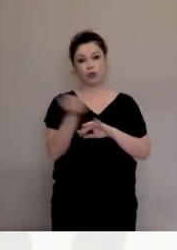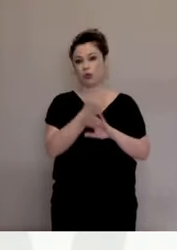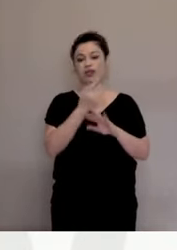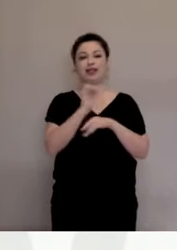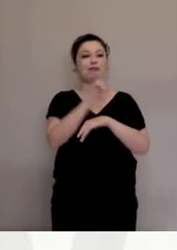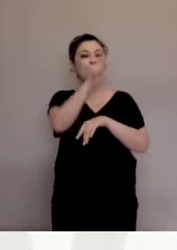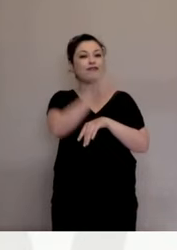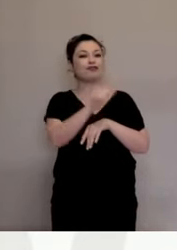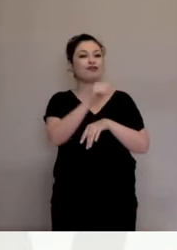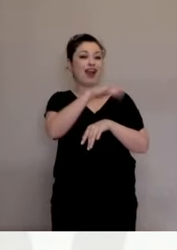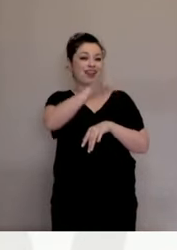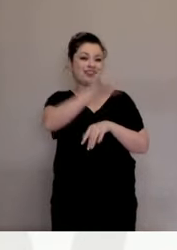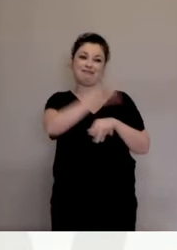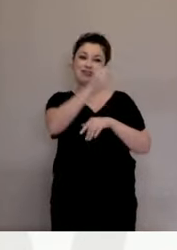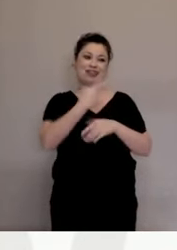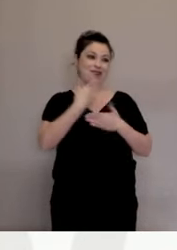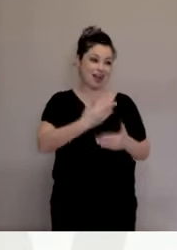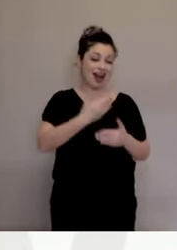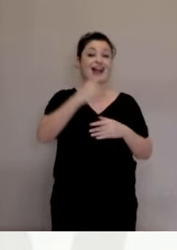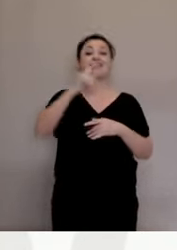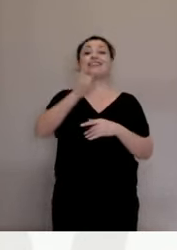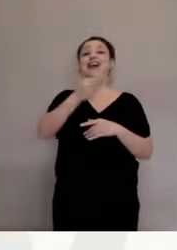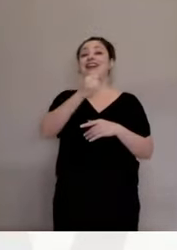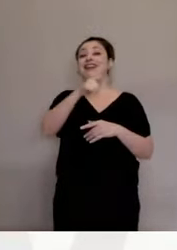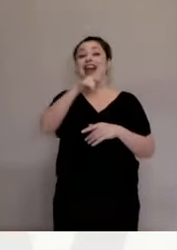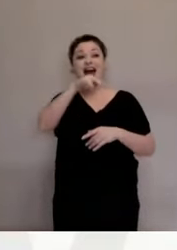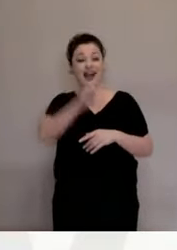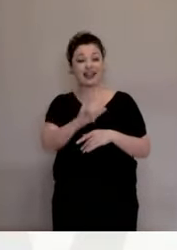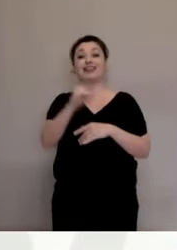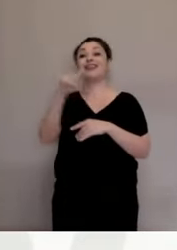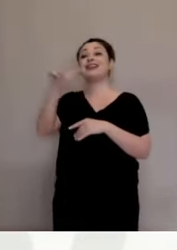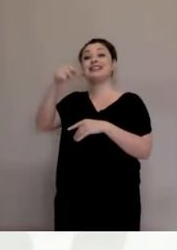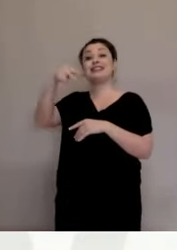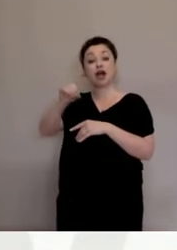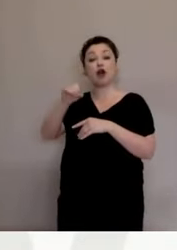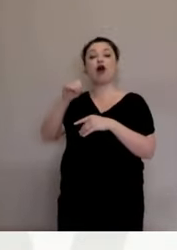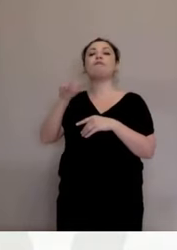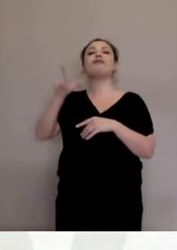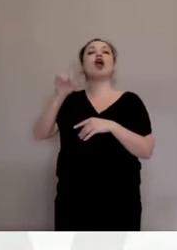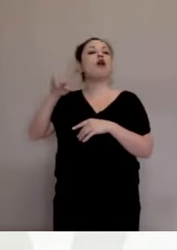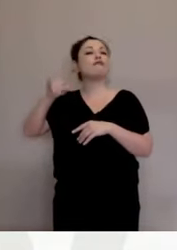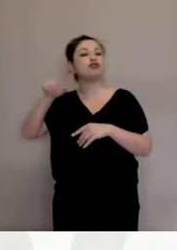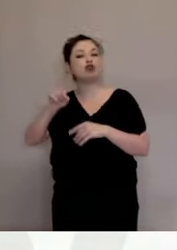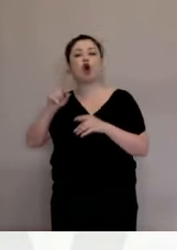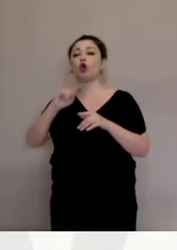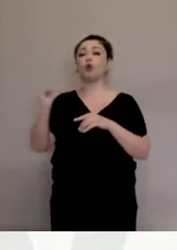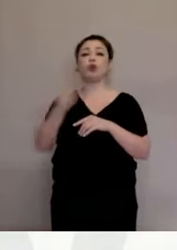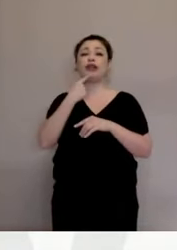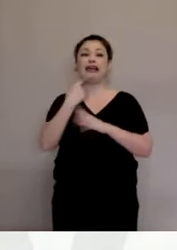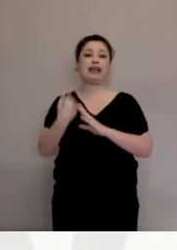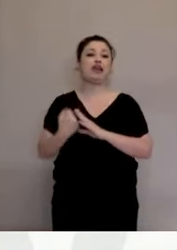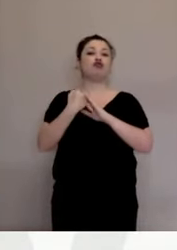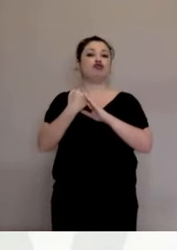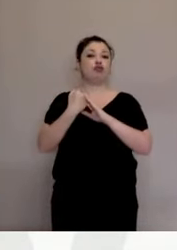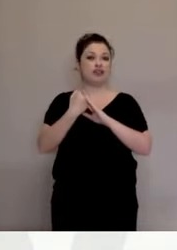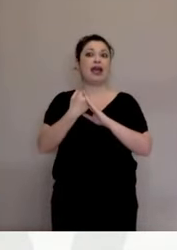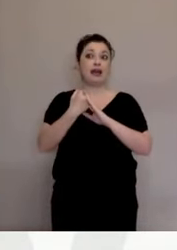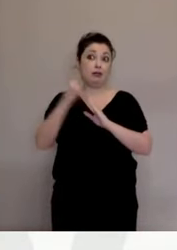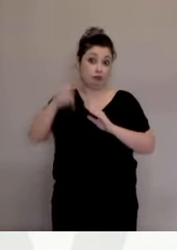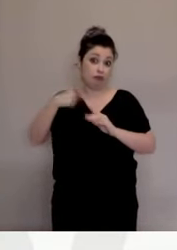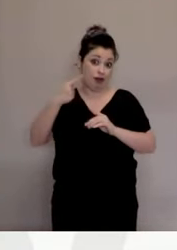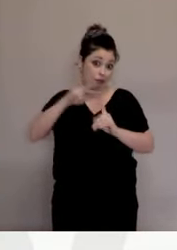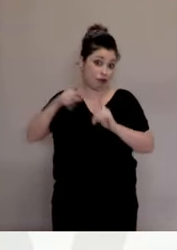professor Nancy in primis, Marcello Ghilardi, Laura Senò, Gioia Lovison, tutti quelli che ci hanno sostenuto anche